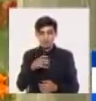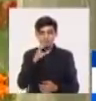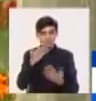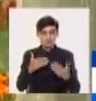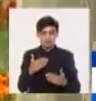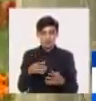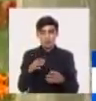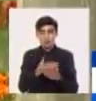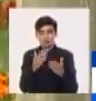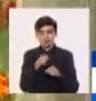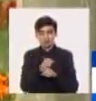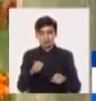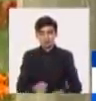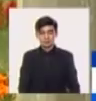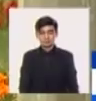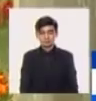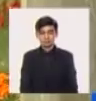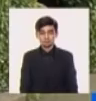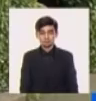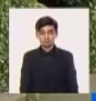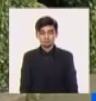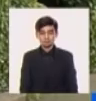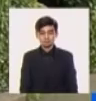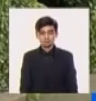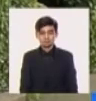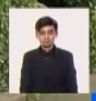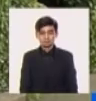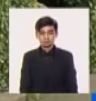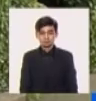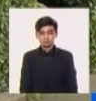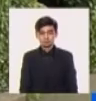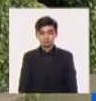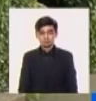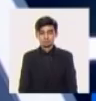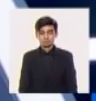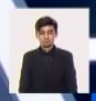ескертті. Балжан Халық, Ринат Абулхайыров, Информбюро, Алматы.